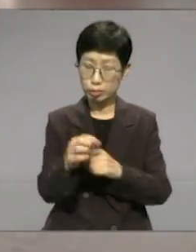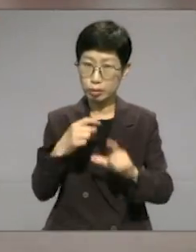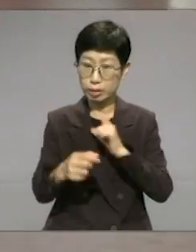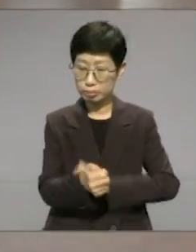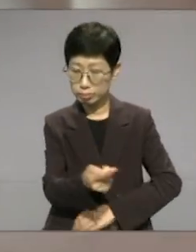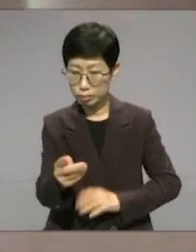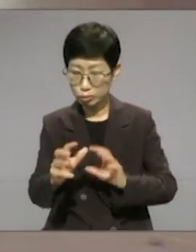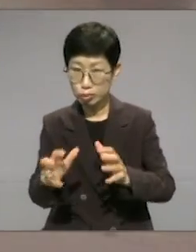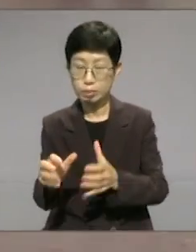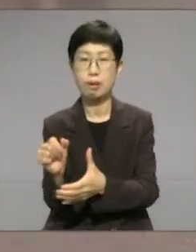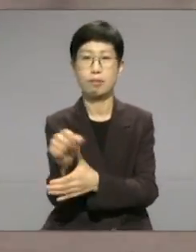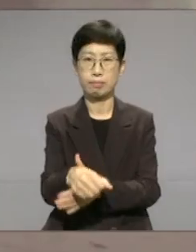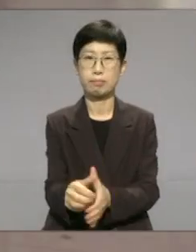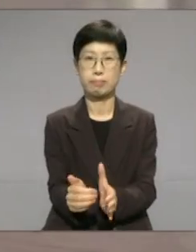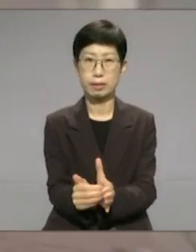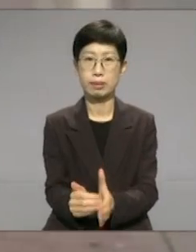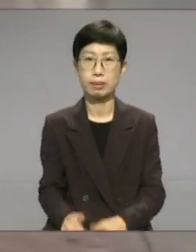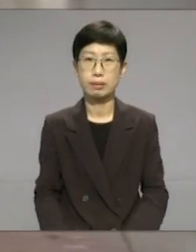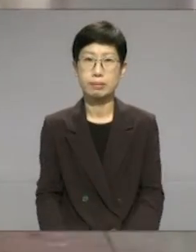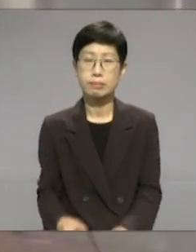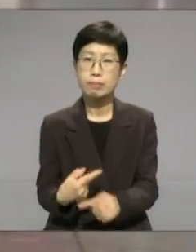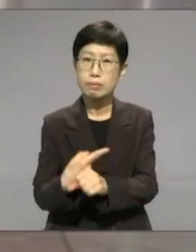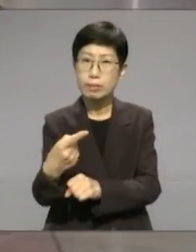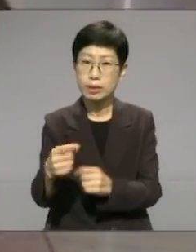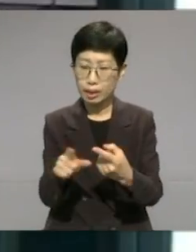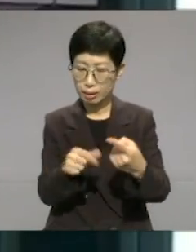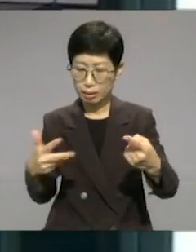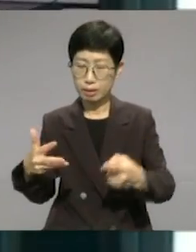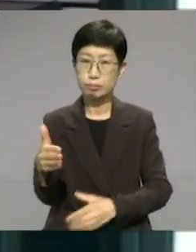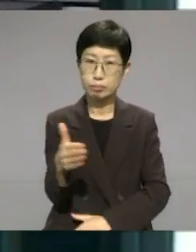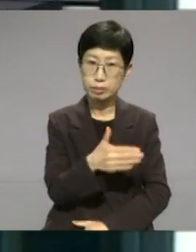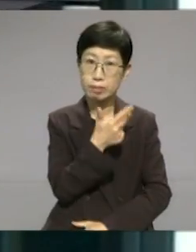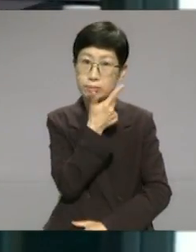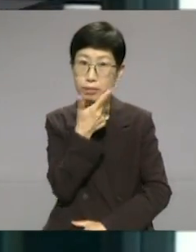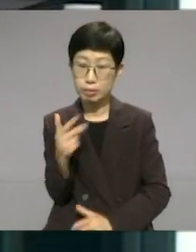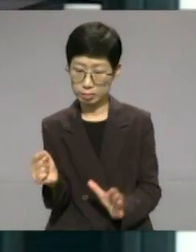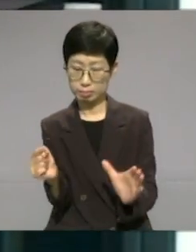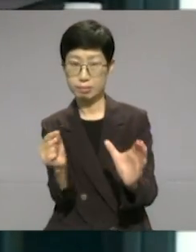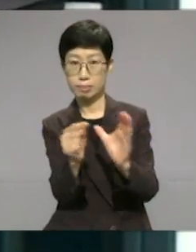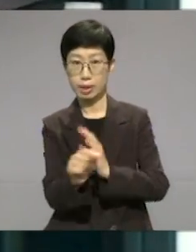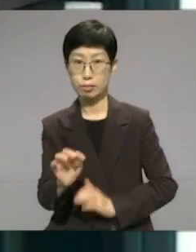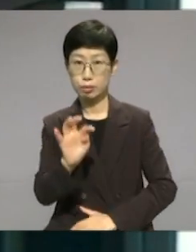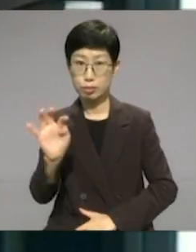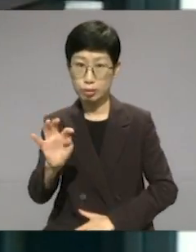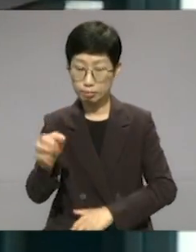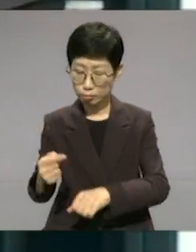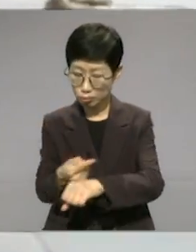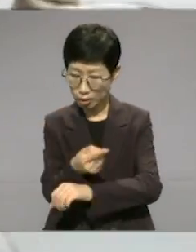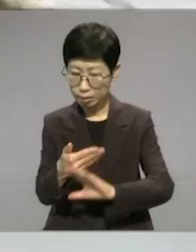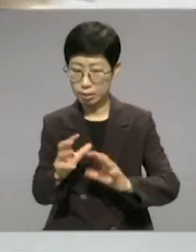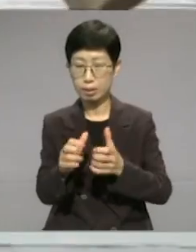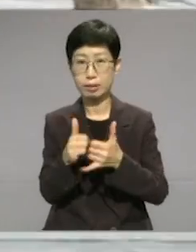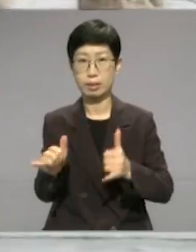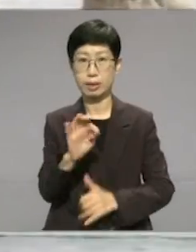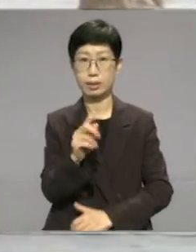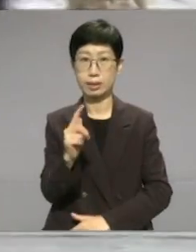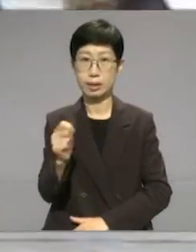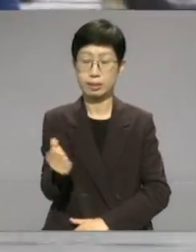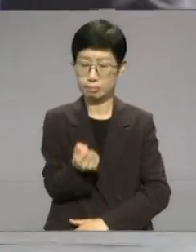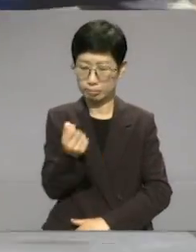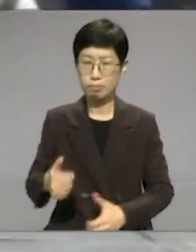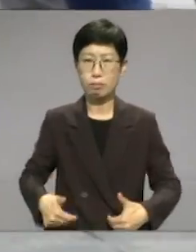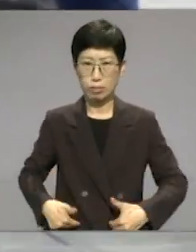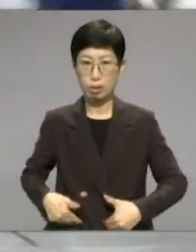국가에이 제도를 도입했습니다 내년 1월 8일부터는 영국을 방문하는 유럽인 이외 외국인은 ET 를 소지해야